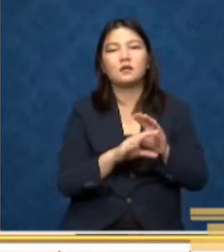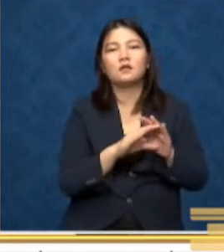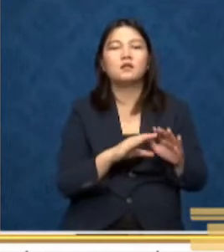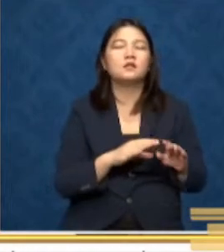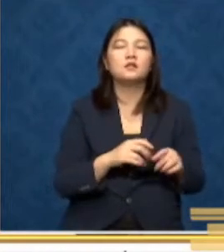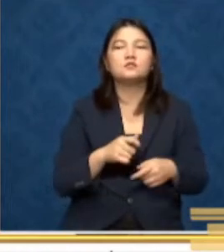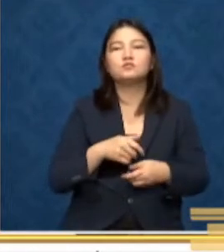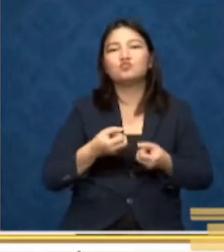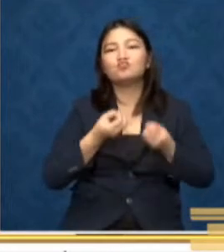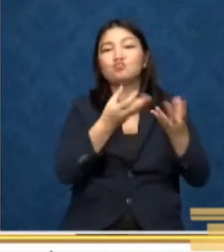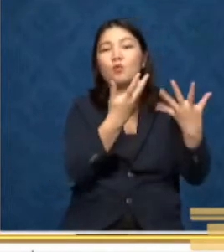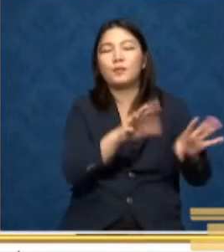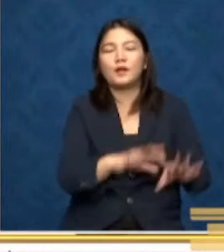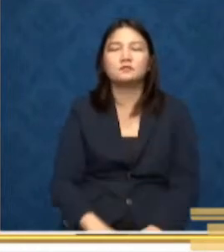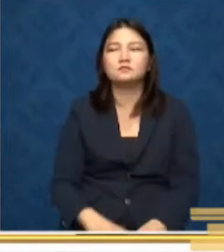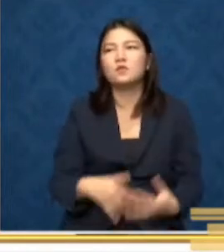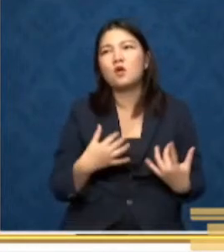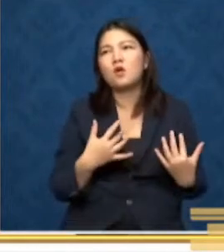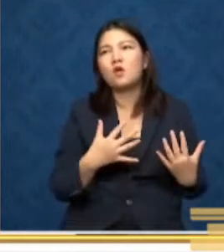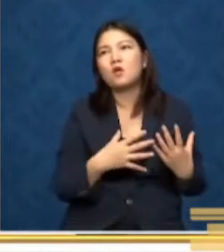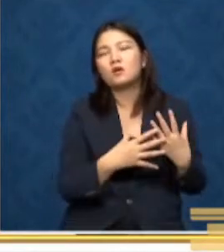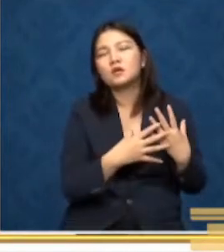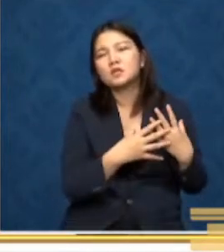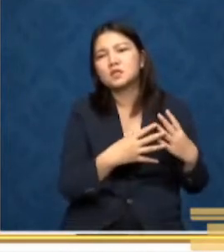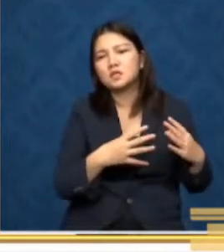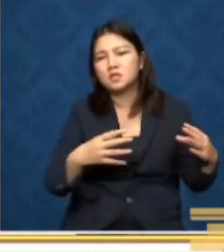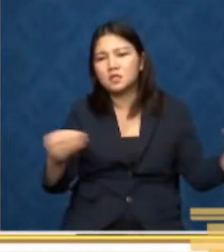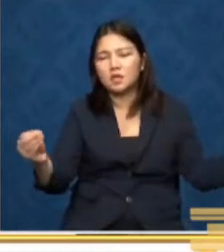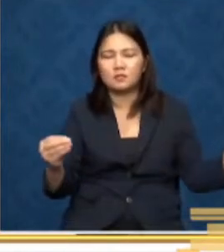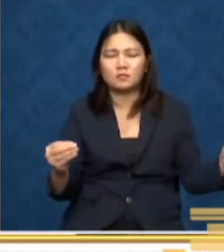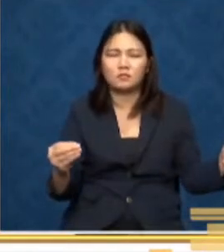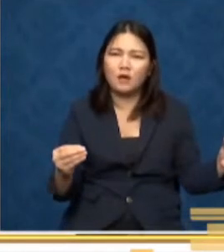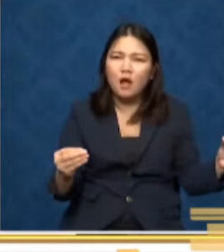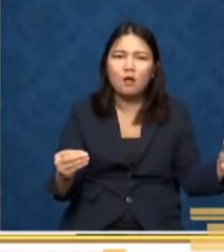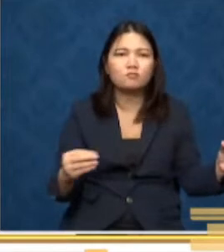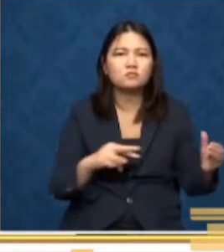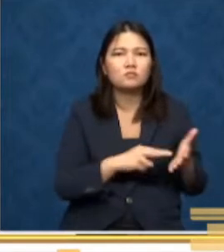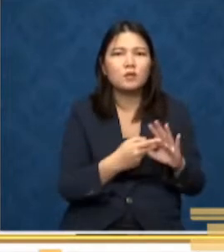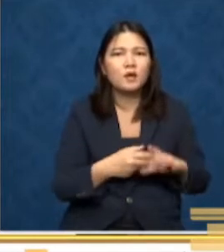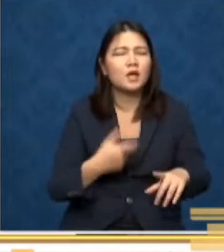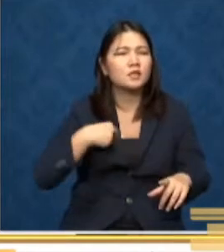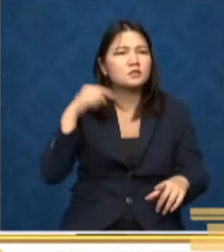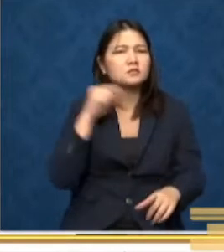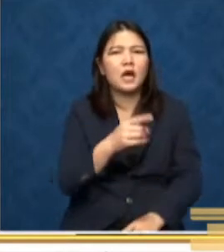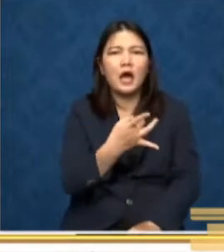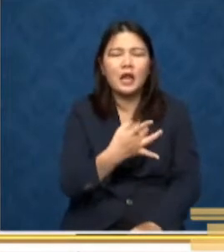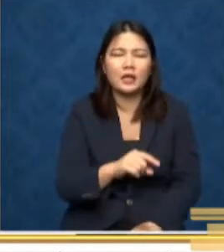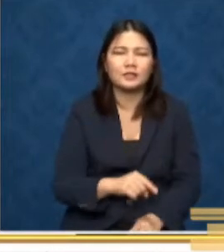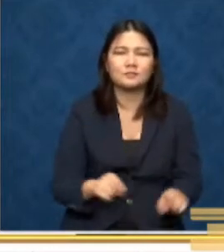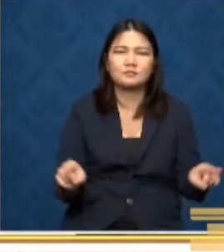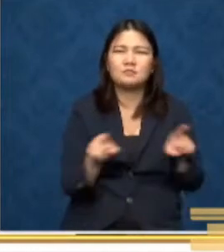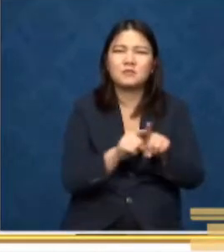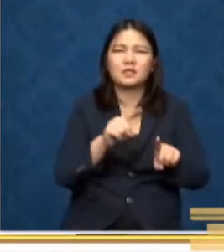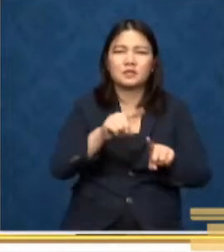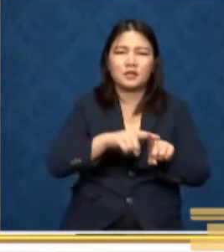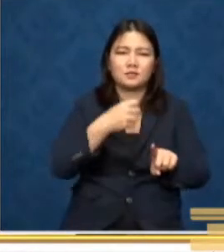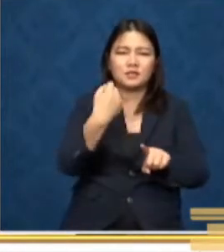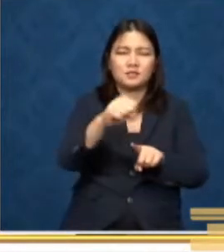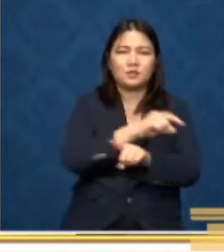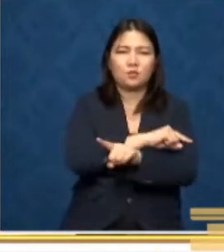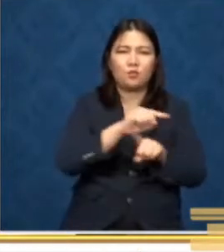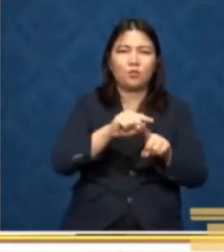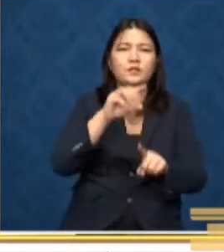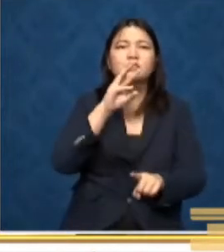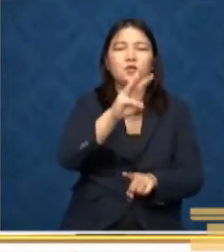พร้อมกับเหตุการณ์6ตุลาคม2519ที่มีการสังหารหมู่ในมห